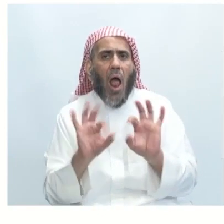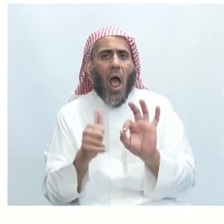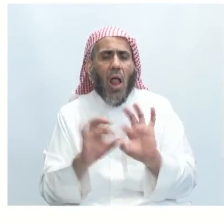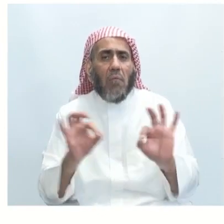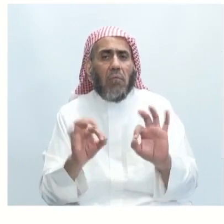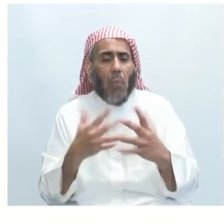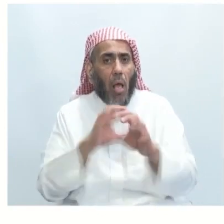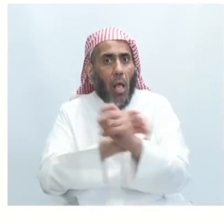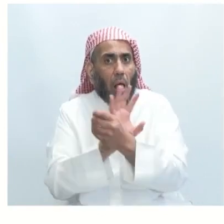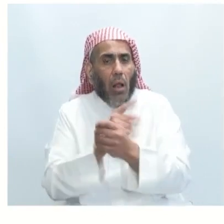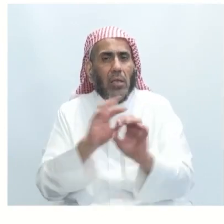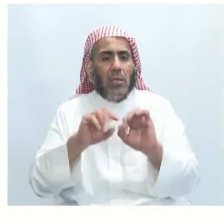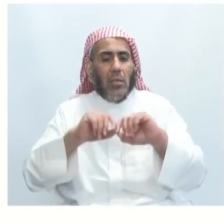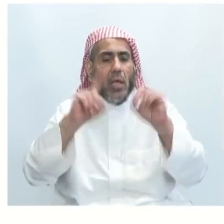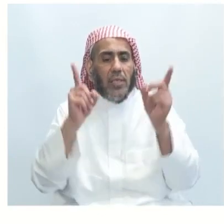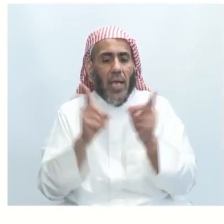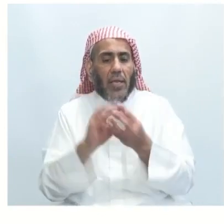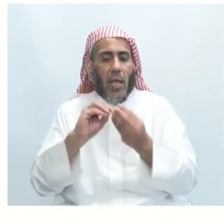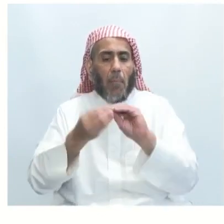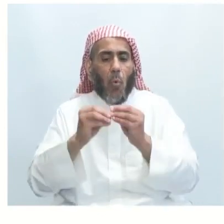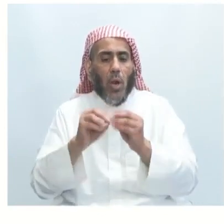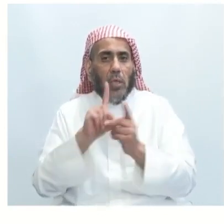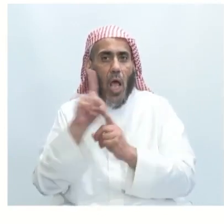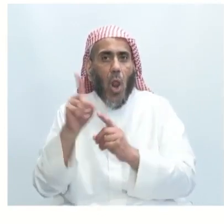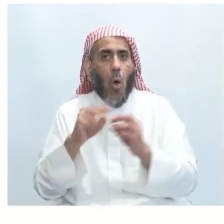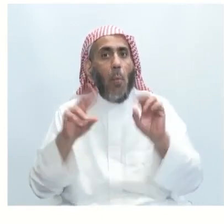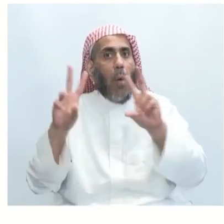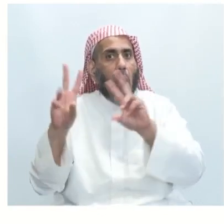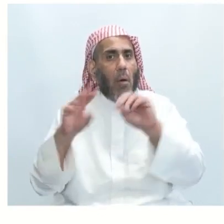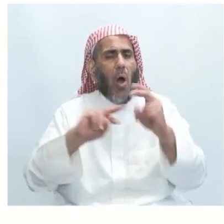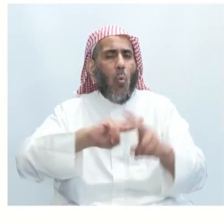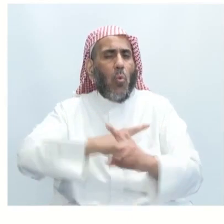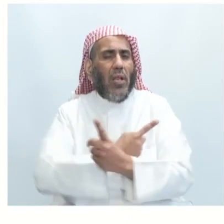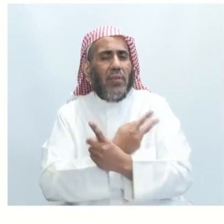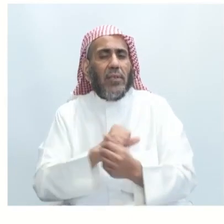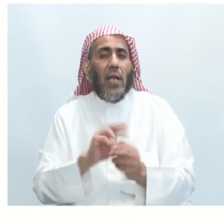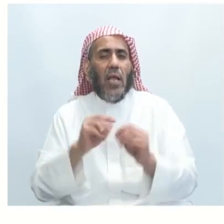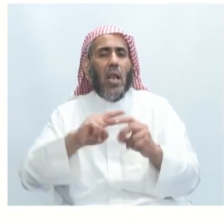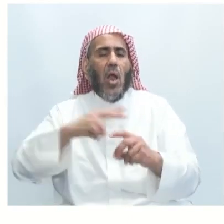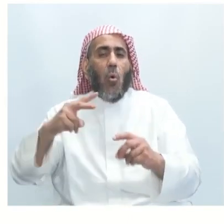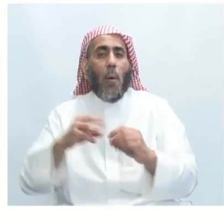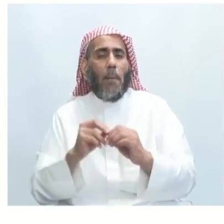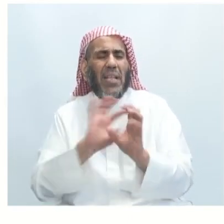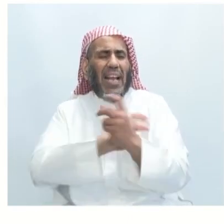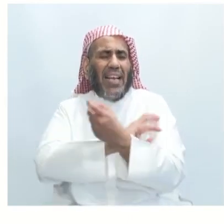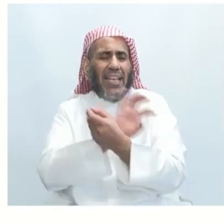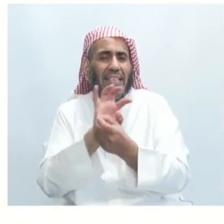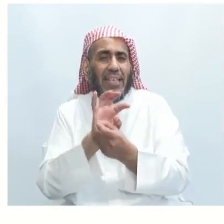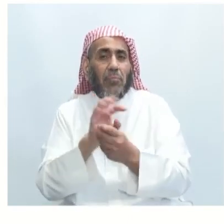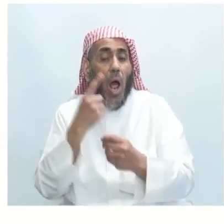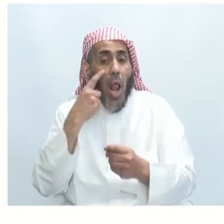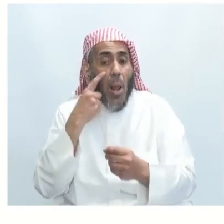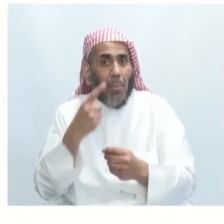الخداعات الاخرى الدائرتان ملونتان هل هما متساويتان مختلفتان فهذا نوع من الخداع